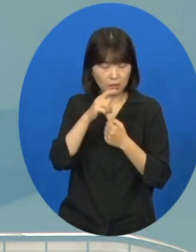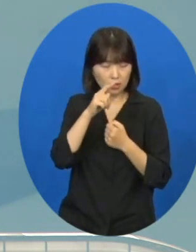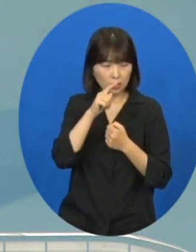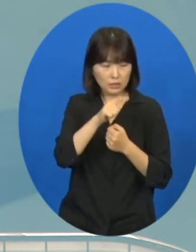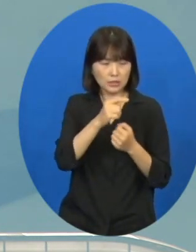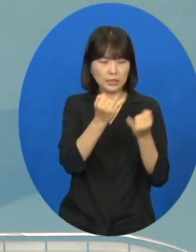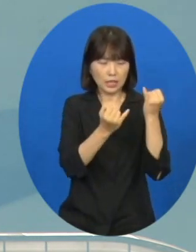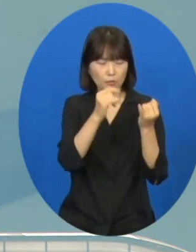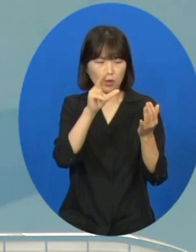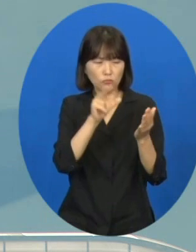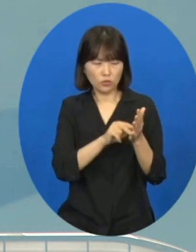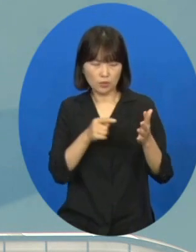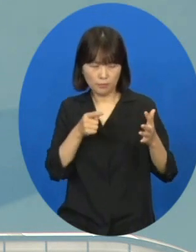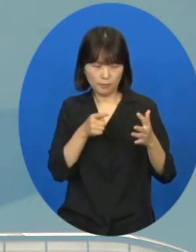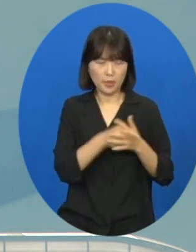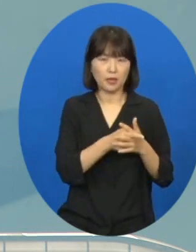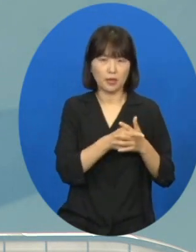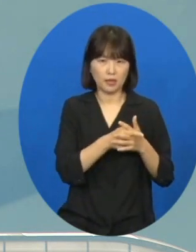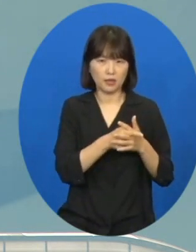문제가 뭔지를 알았어요.